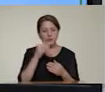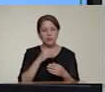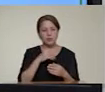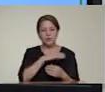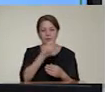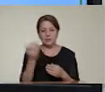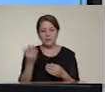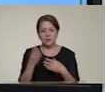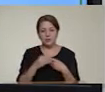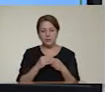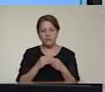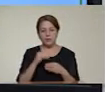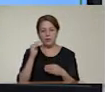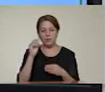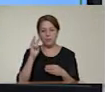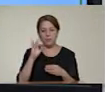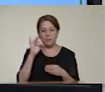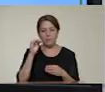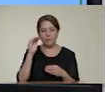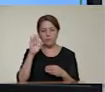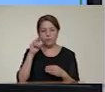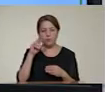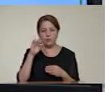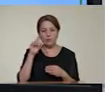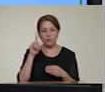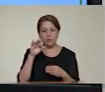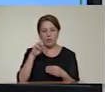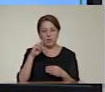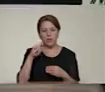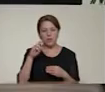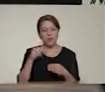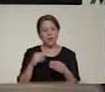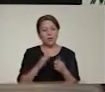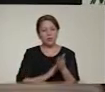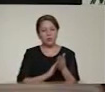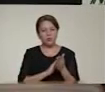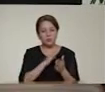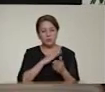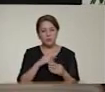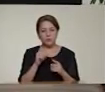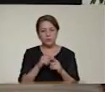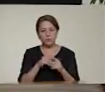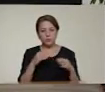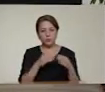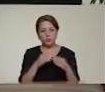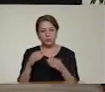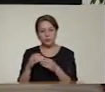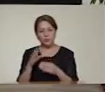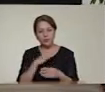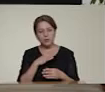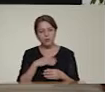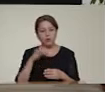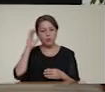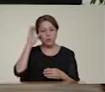bilan morfologiya bo'limi yuzasidan ham takrorlashlar olib borganmiz. Ya'ni so'z turkumlari.